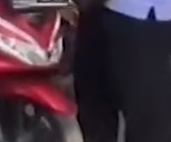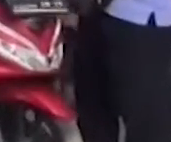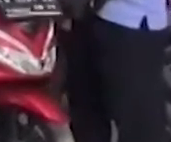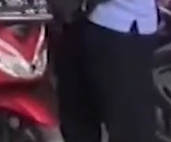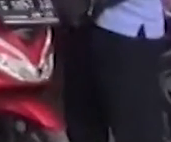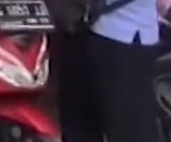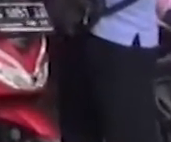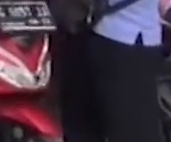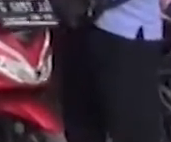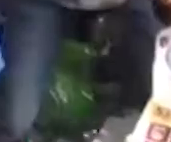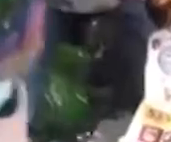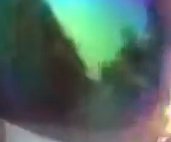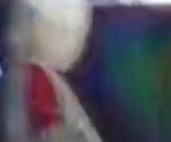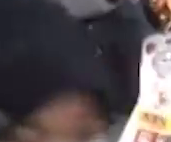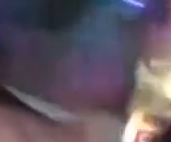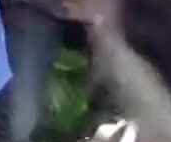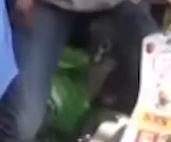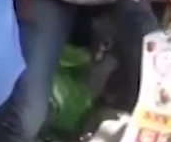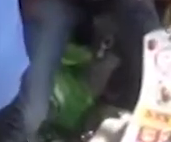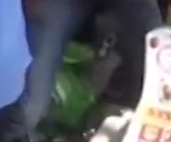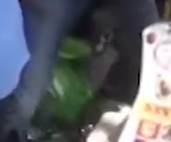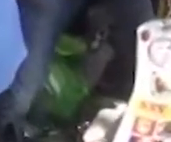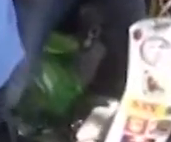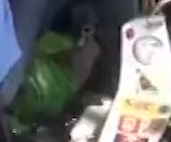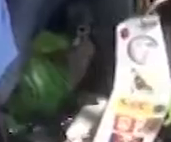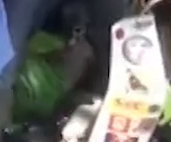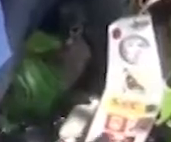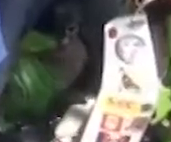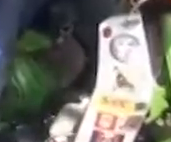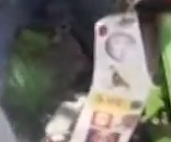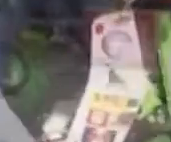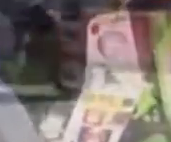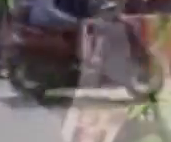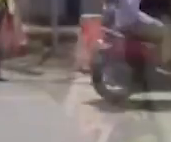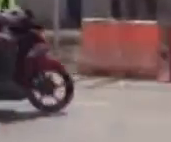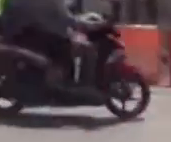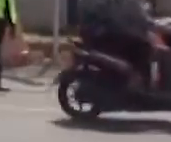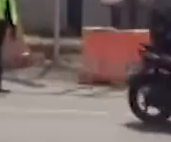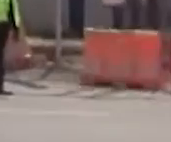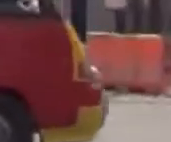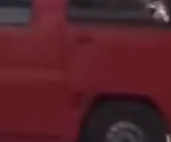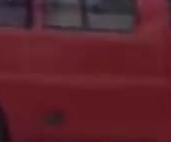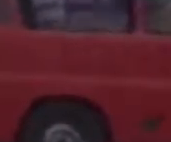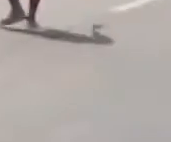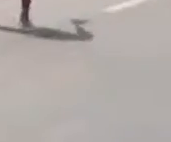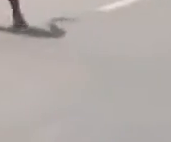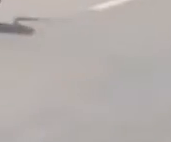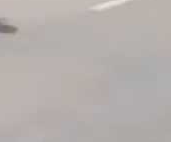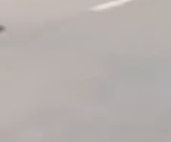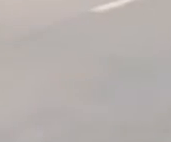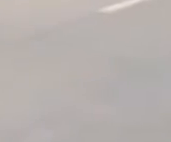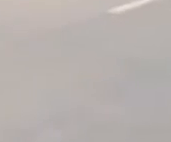Ratusan pengunjung mengantre untuk membeli tiket dan berakibat pada kerumunan yang tidak terhindarkan. Akibat antrean yang membludak, petugas